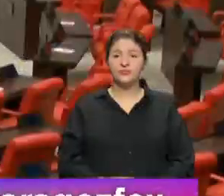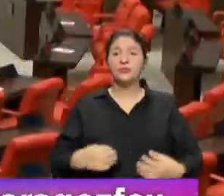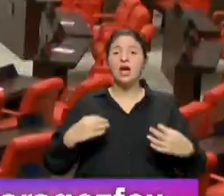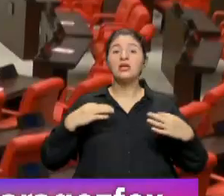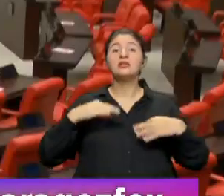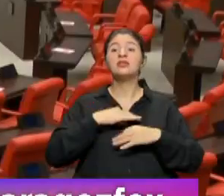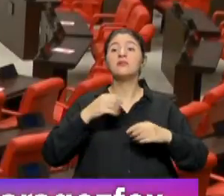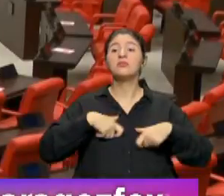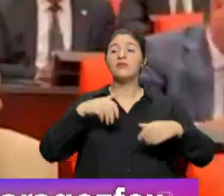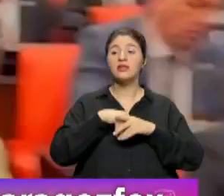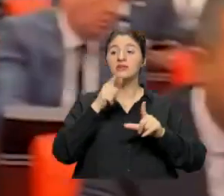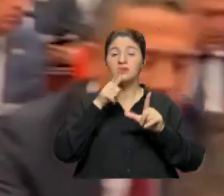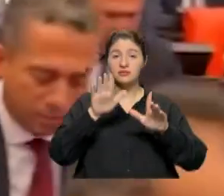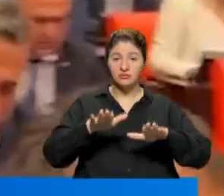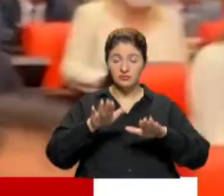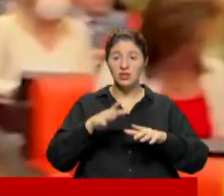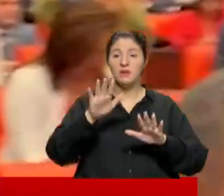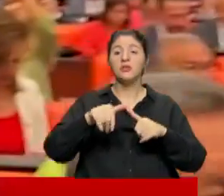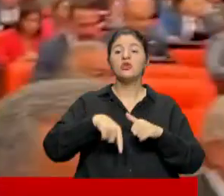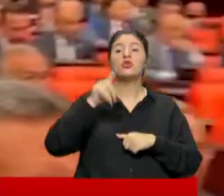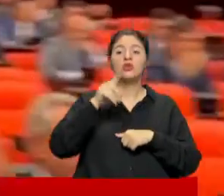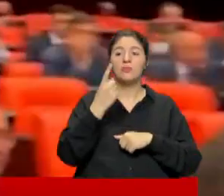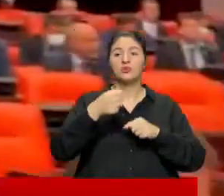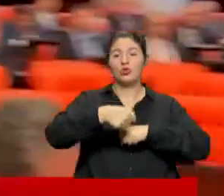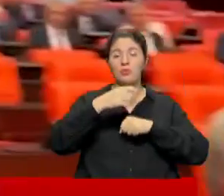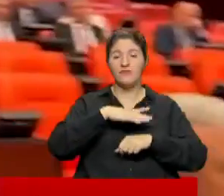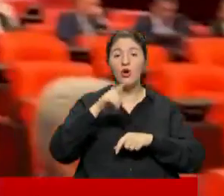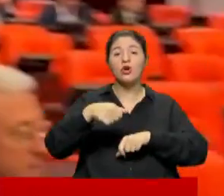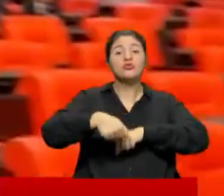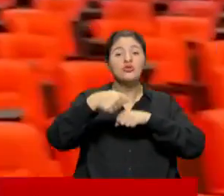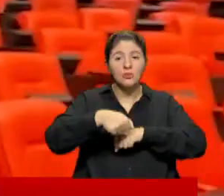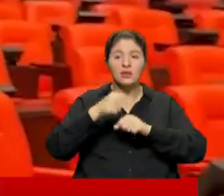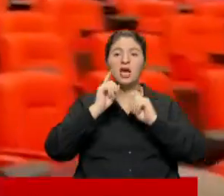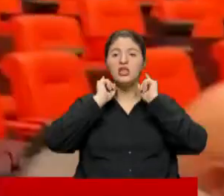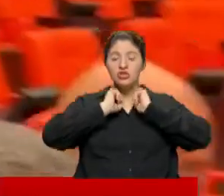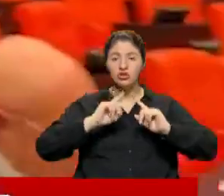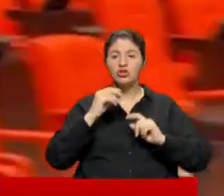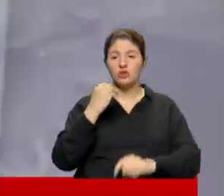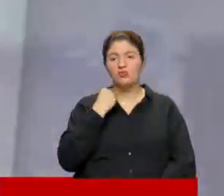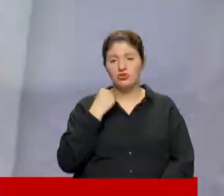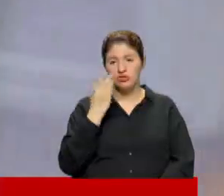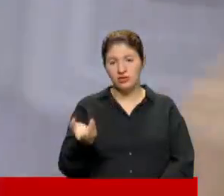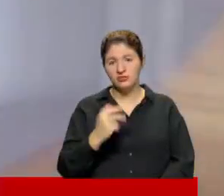milletvekilleri Sessizlik lütfen meclisin gündeminde Bir torba ve o torbada icralar